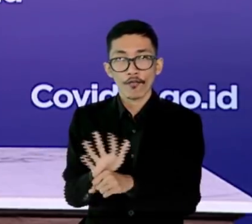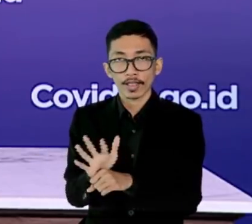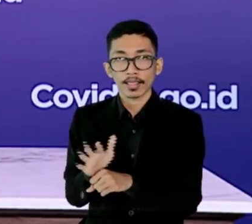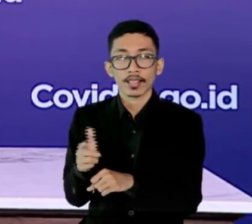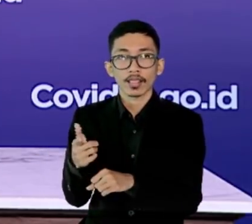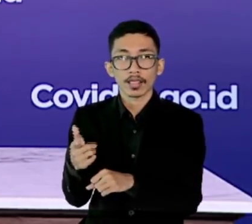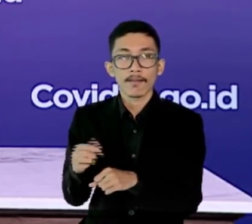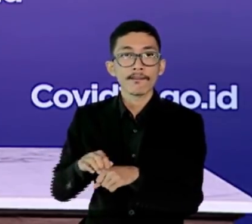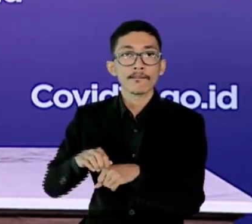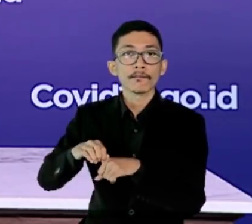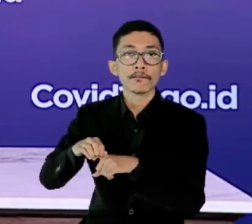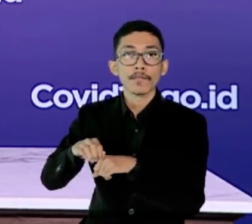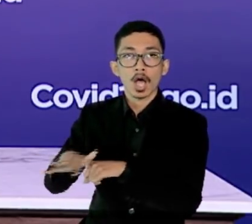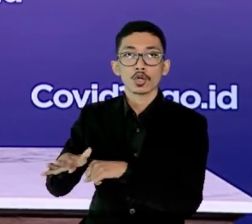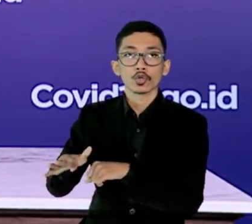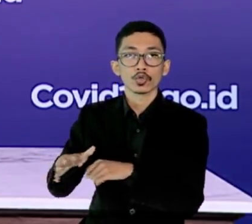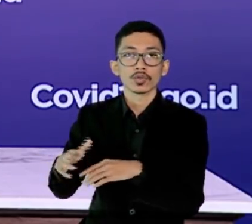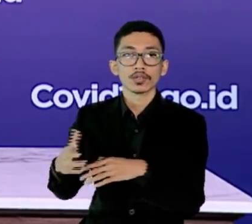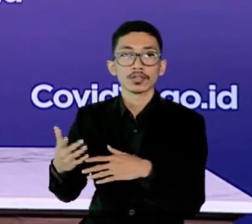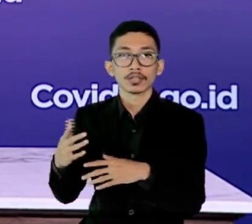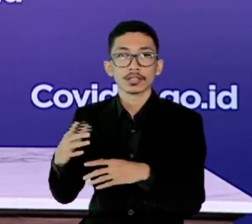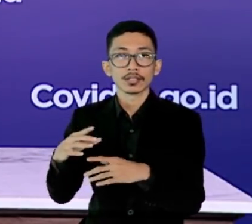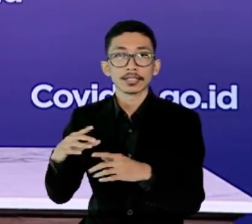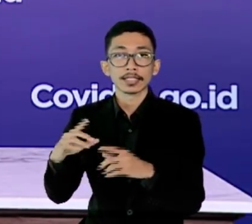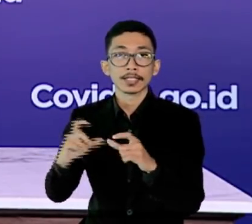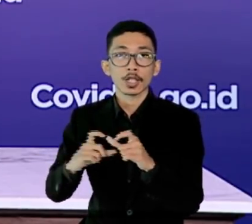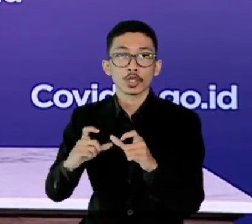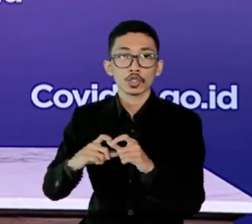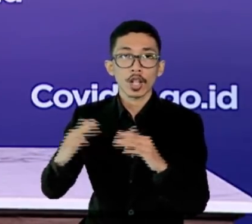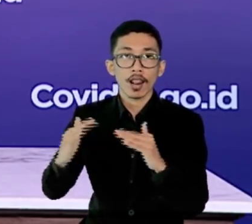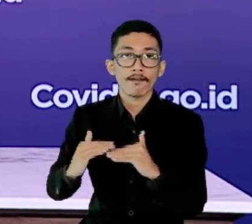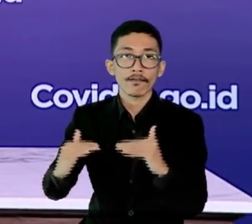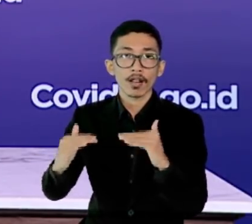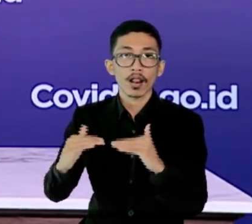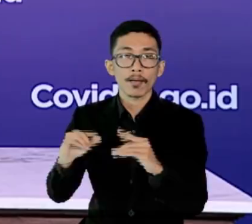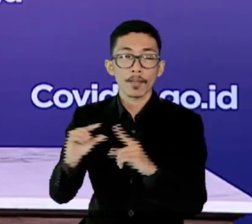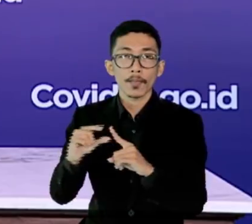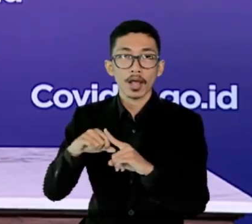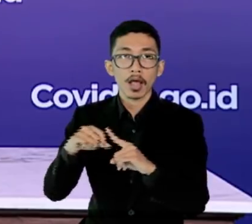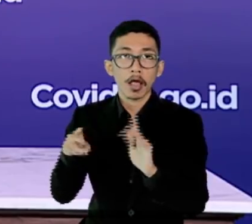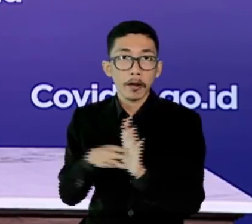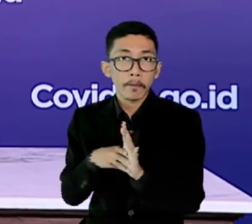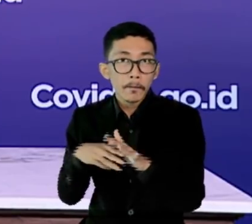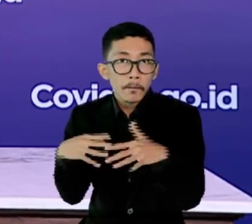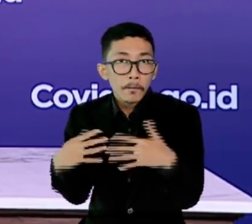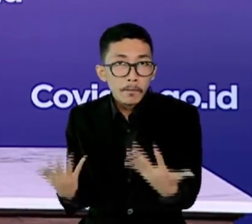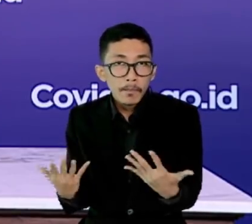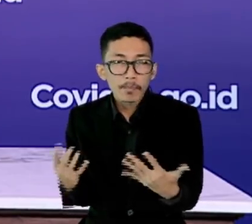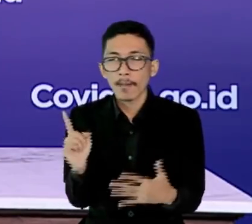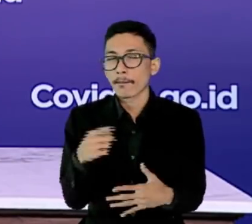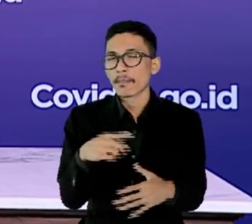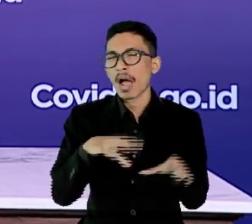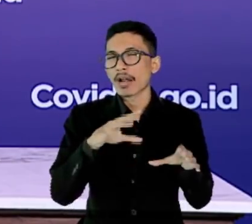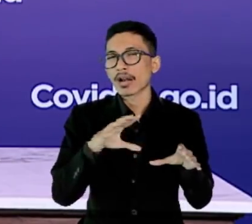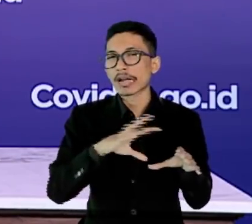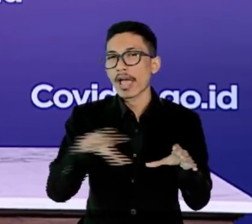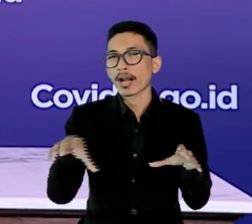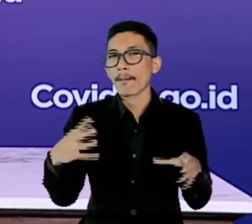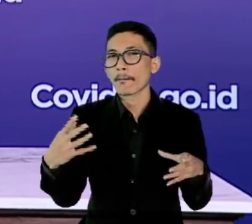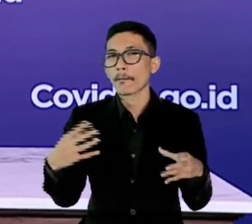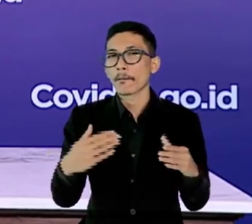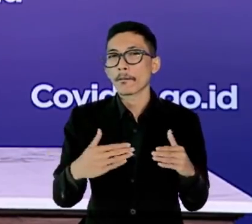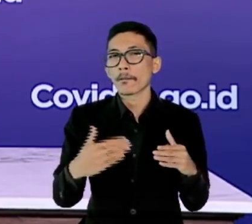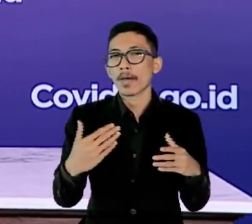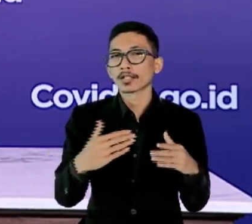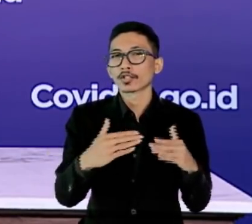apakah akan berpengaruh dengan status level PPKM, mengingat sekarang banyak daerah yang masuk level PPKM 3 dan 2?